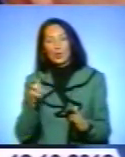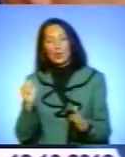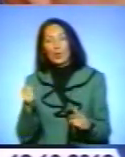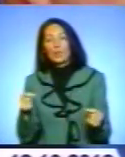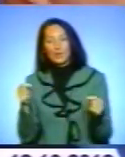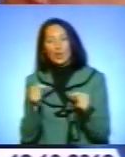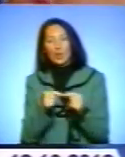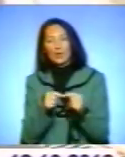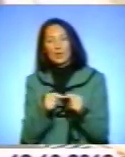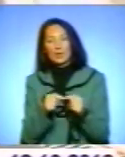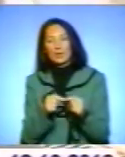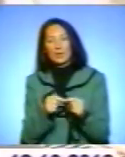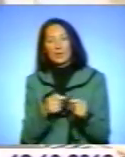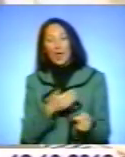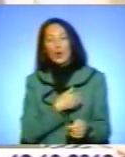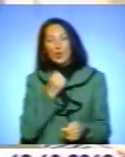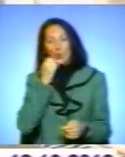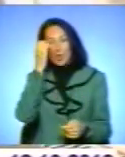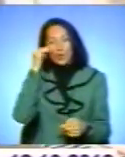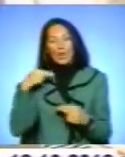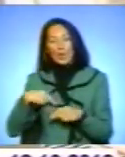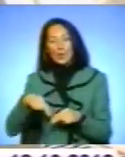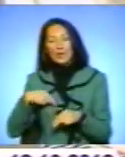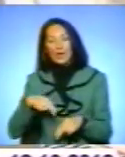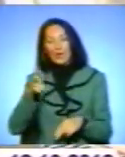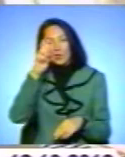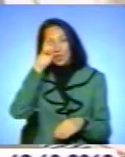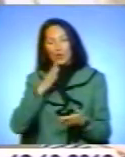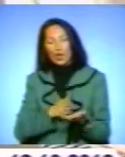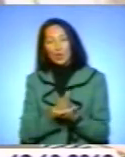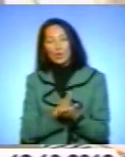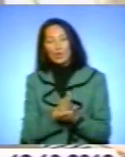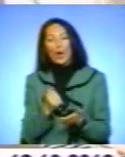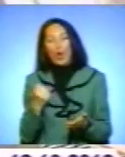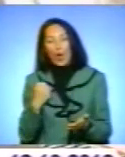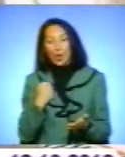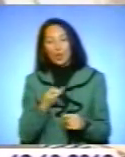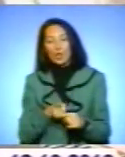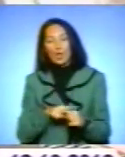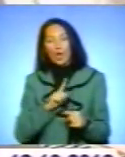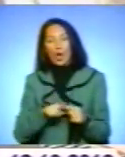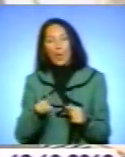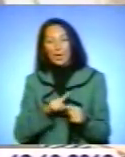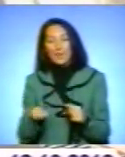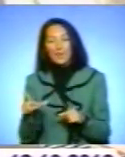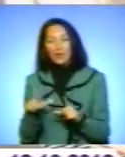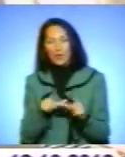встановлюється. Хочу подякувати працівникам Державної служби охорони, які оперативно